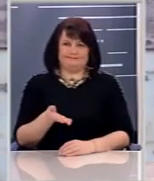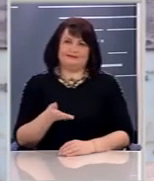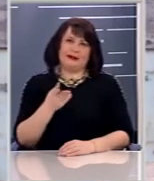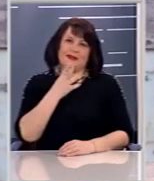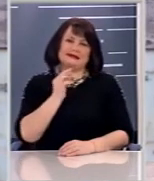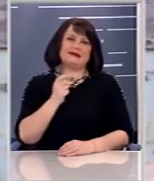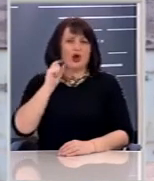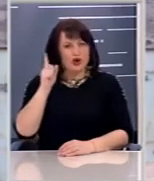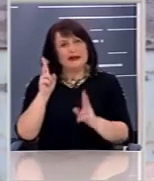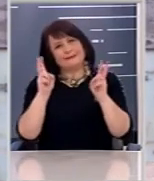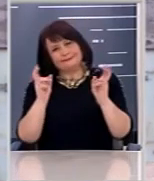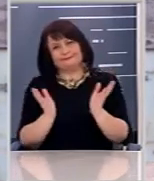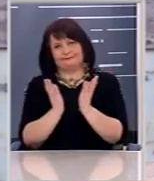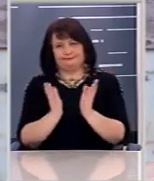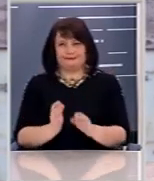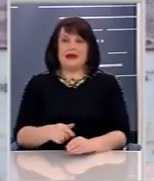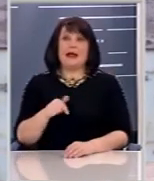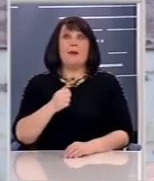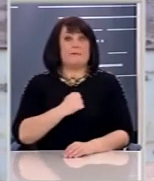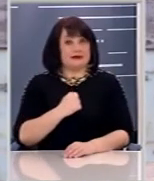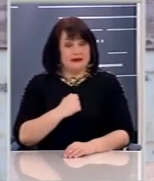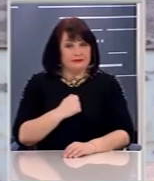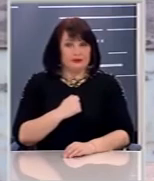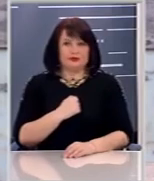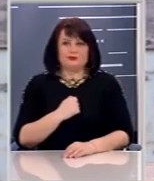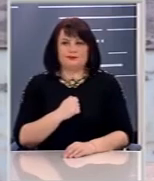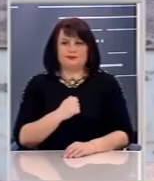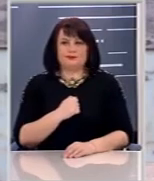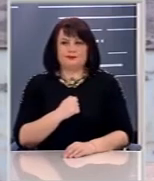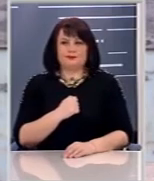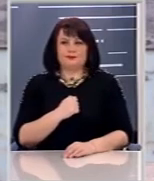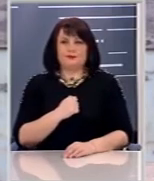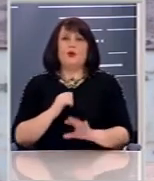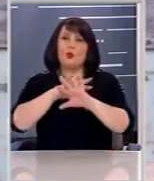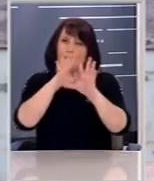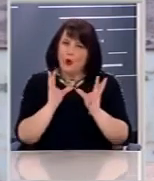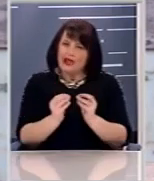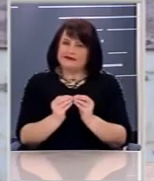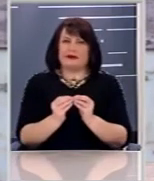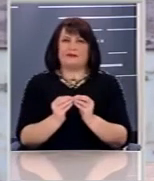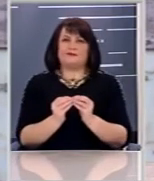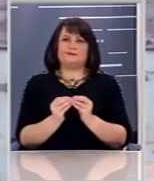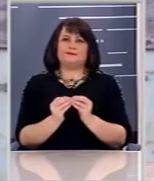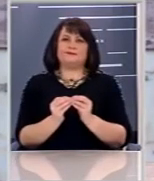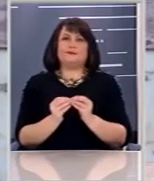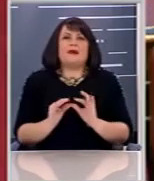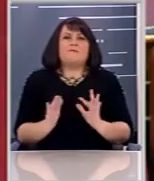εισαγωγικών. Πιστεύω ότι πέρα από όλα αυτά, πέρα από το